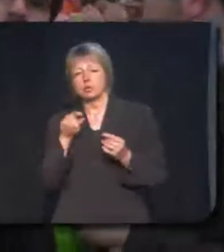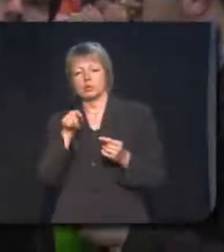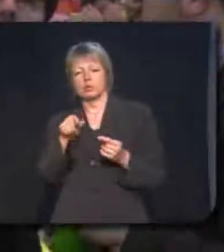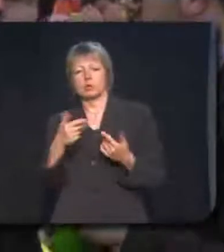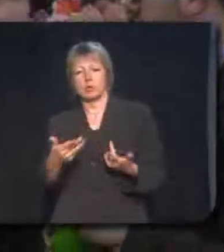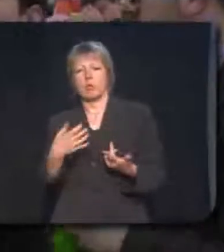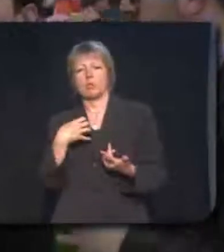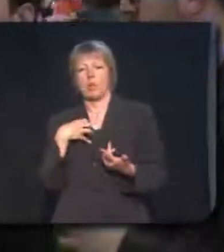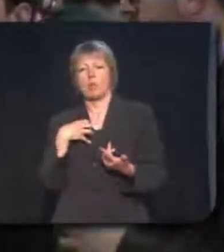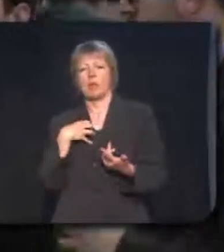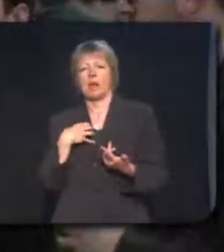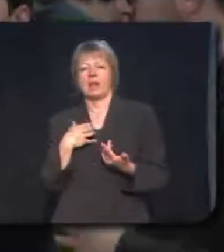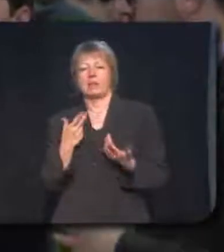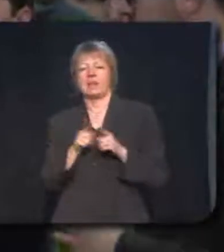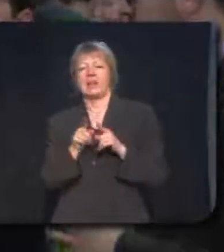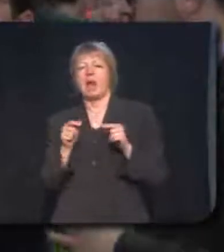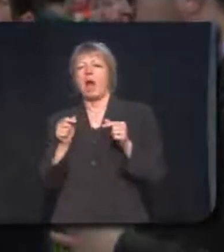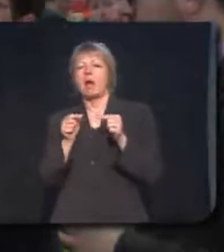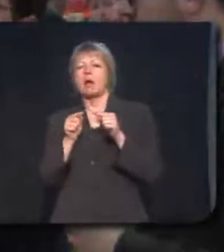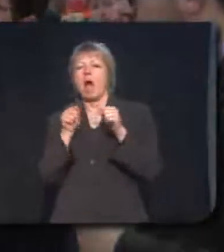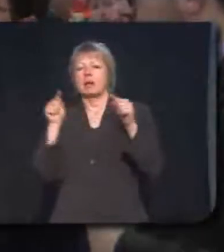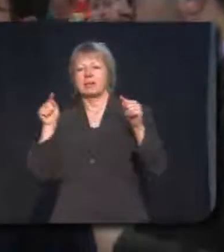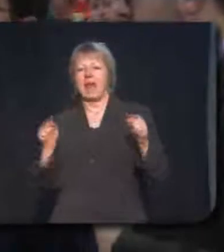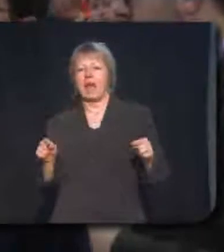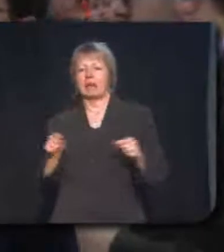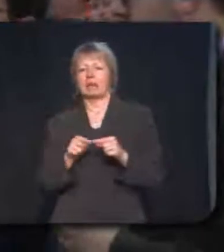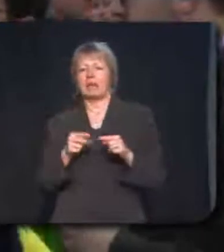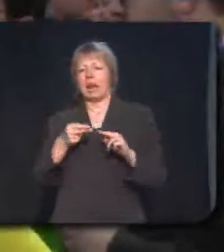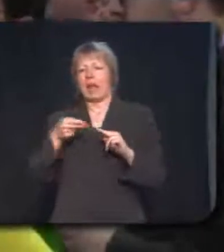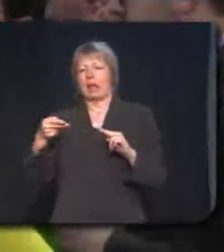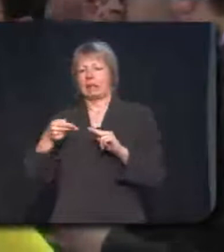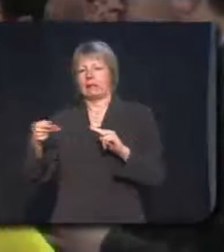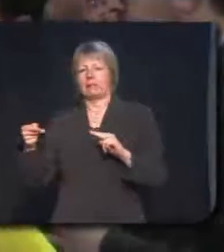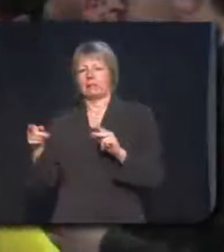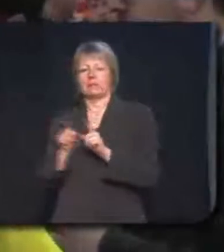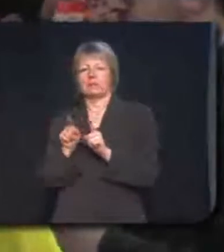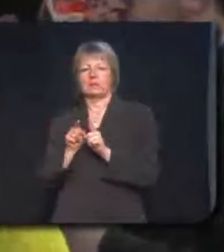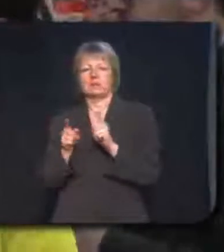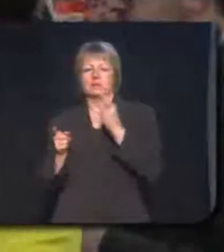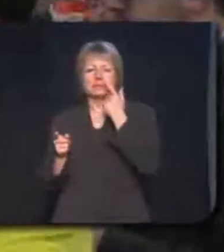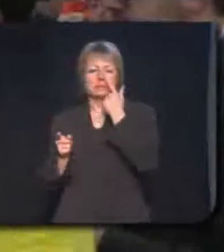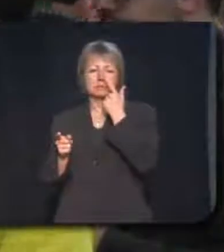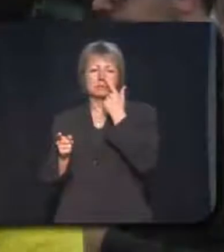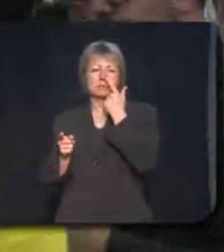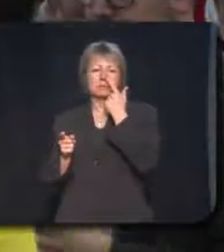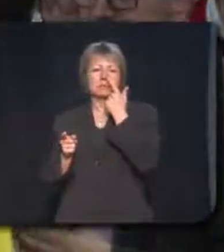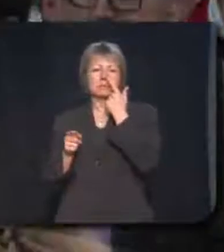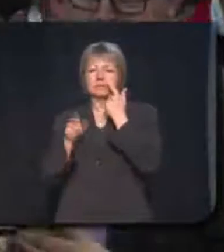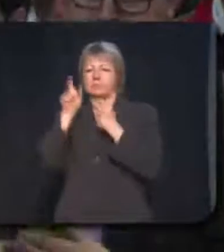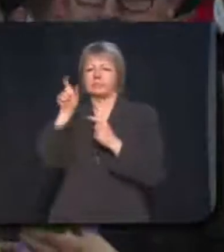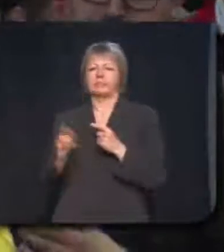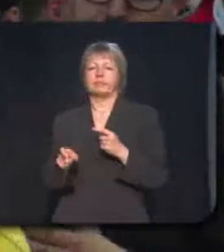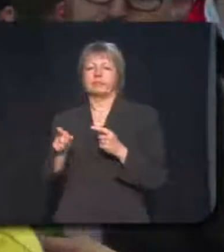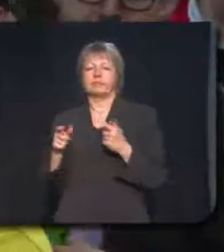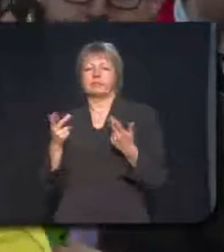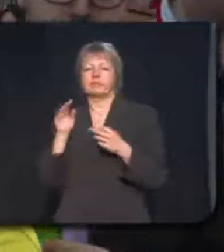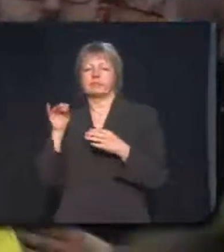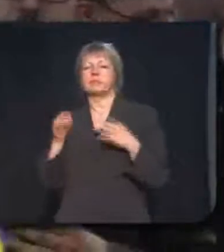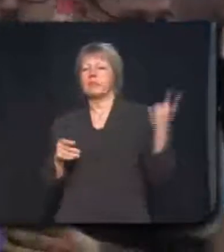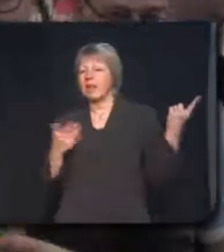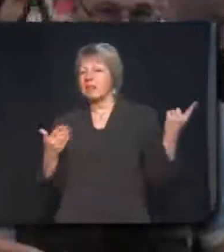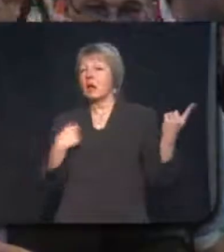genau das haben wir vorgesehen deswegen haben wir gesagt ein Teilnehmer muss sich als also muss ich persönlich identifizieren um